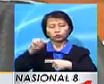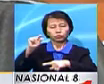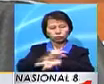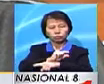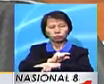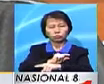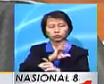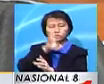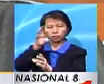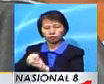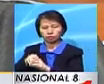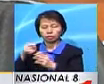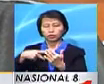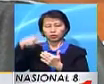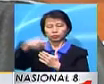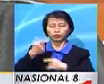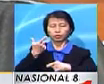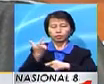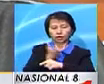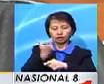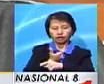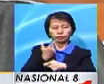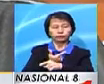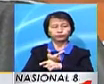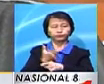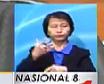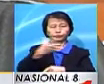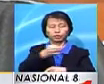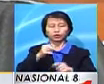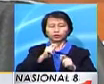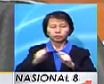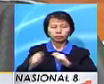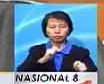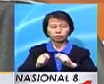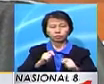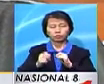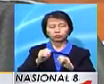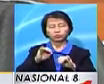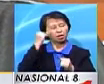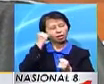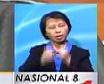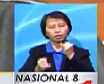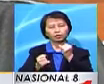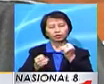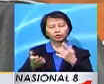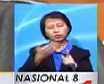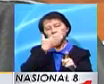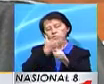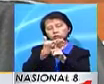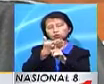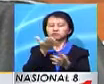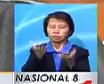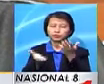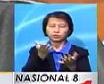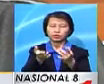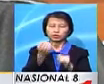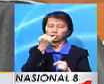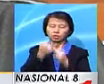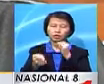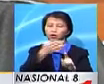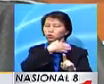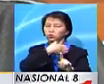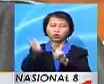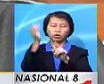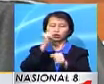daripada terlibat dalam program latihan, dan tindakan tamat perkhidmatan dan dibuang itu merupakan